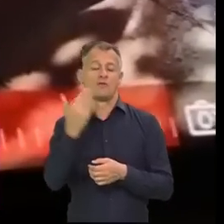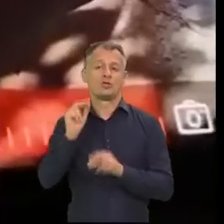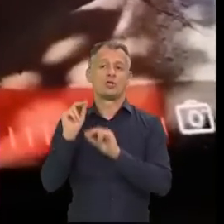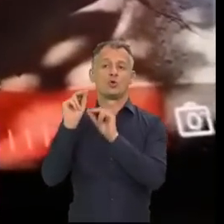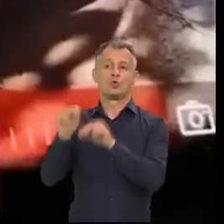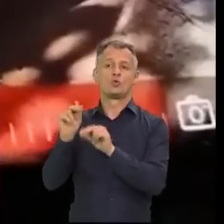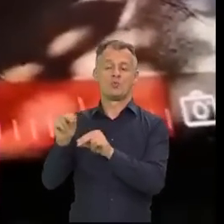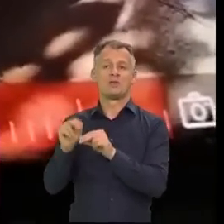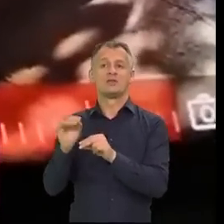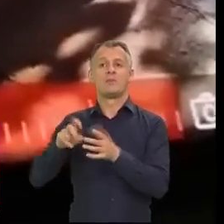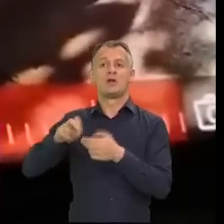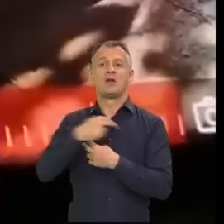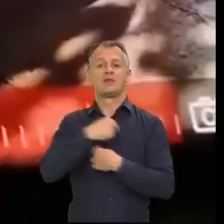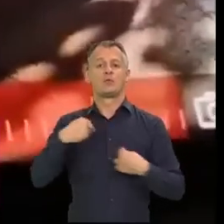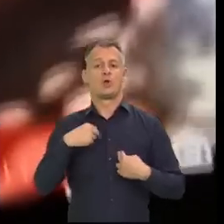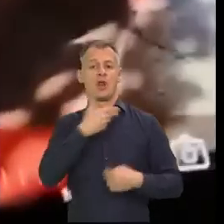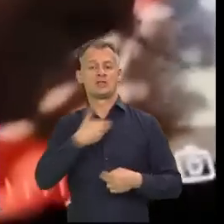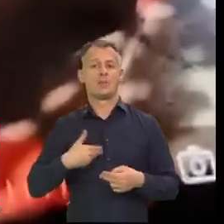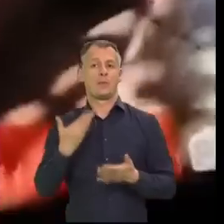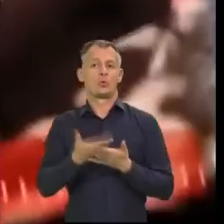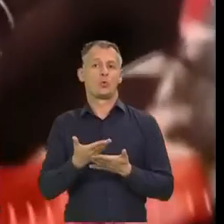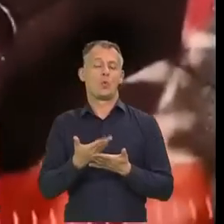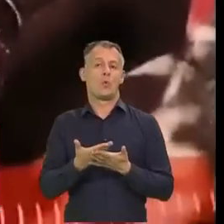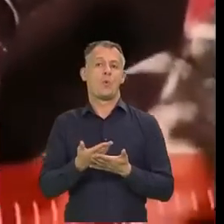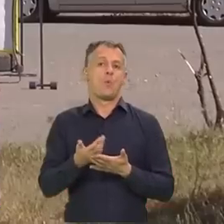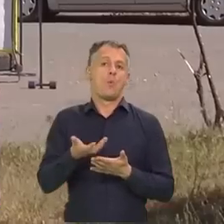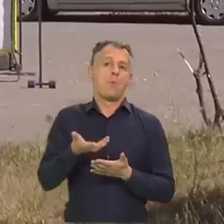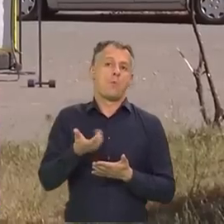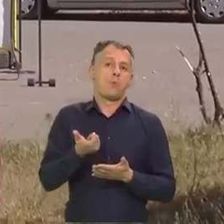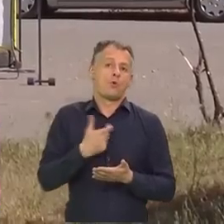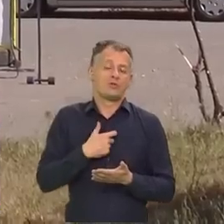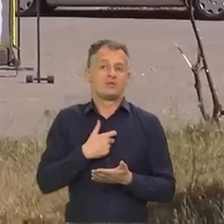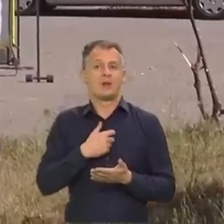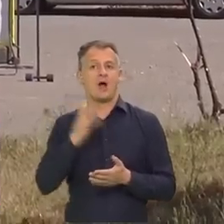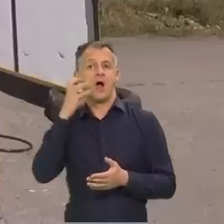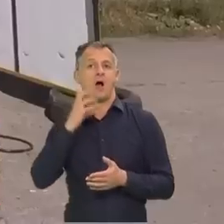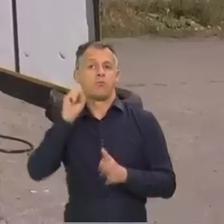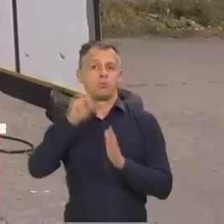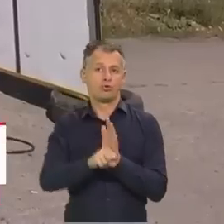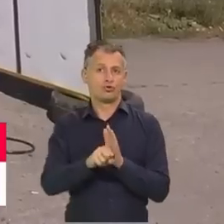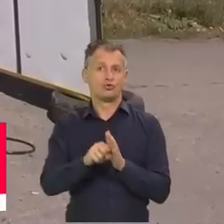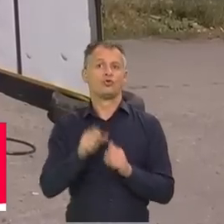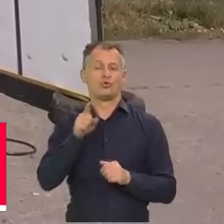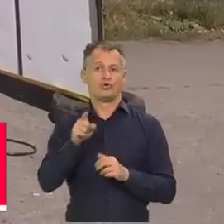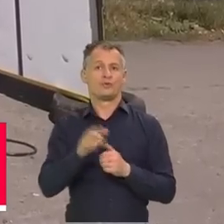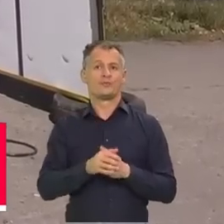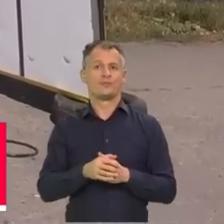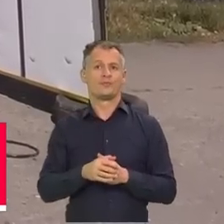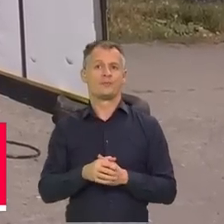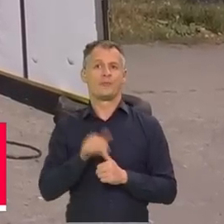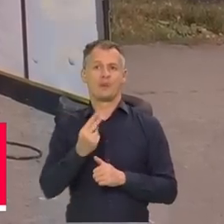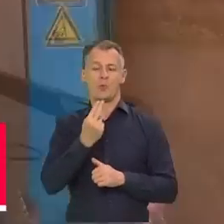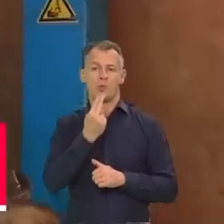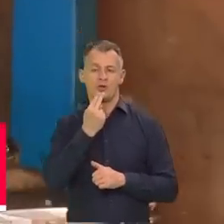parchetul de pe lângă judecătoria Galați pentru posibile abuzuri ale agentului. Poliția locală Galați se delimitează de comportamente care